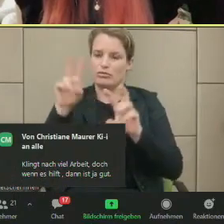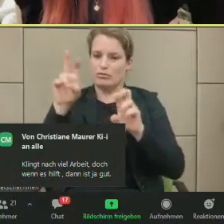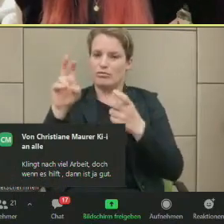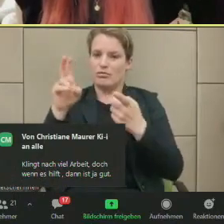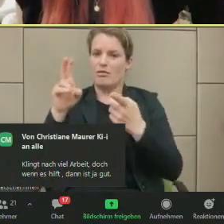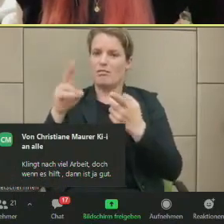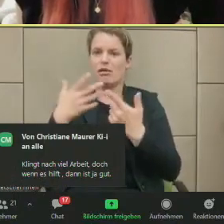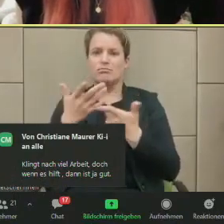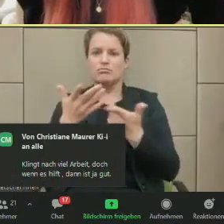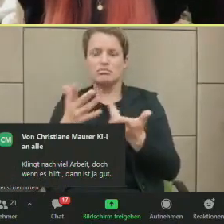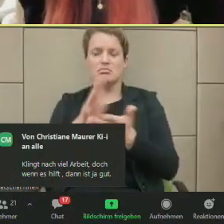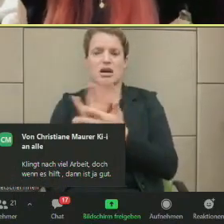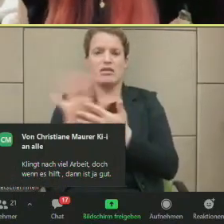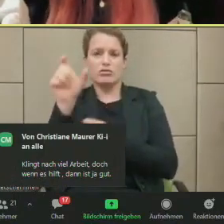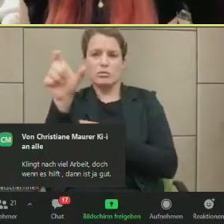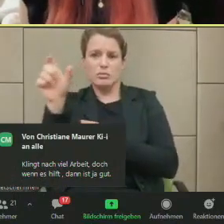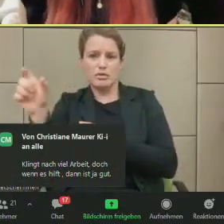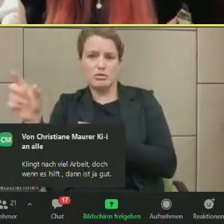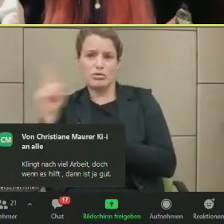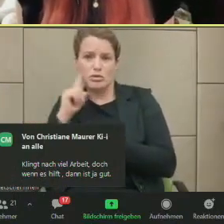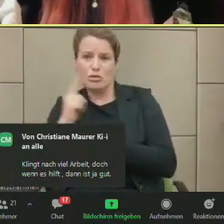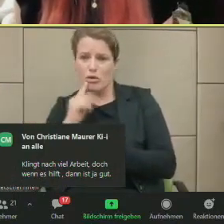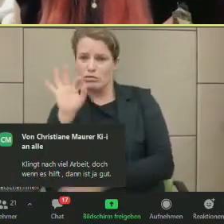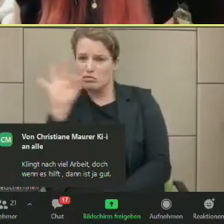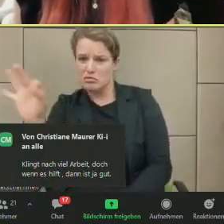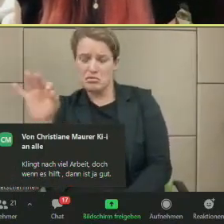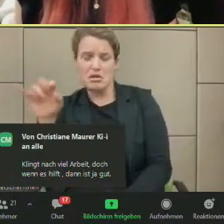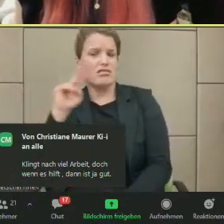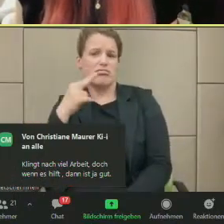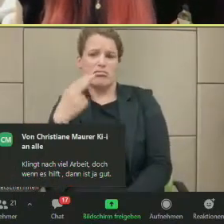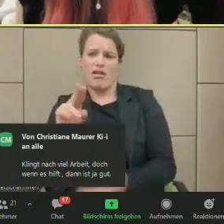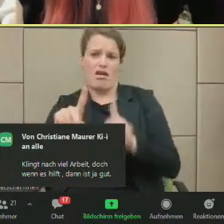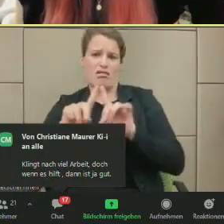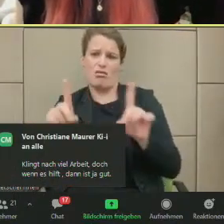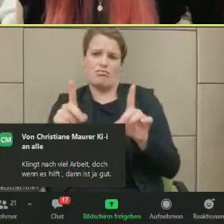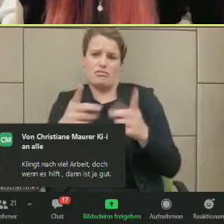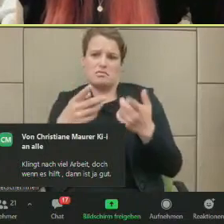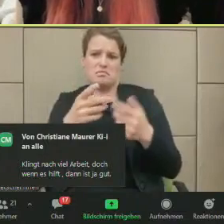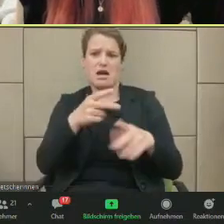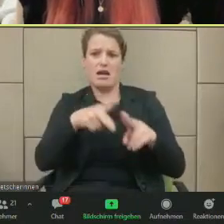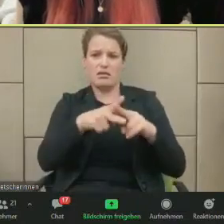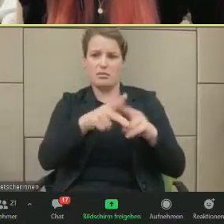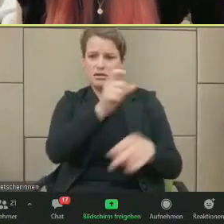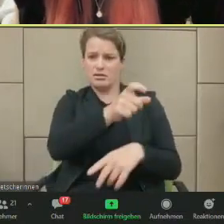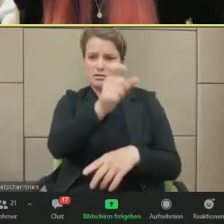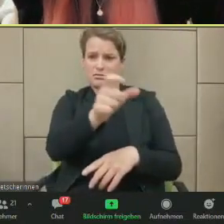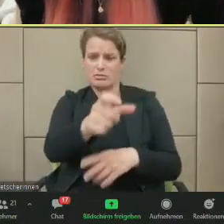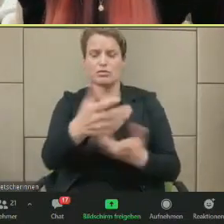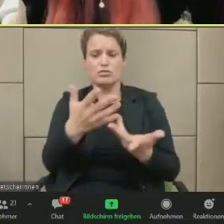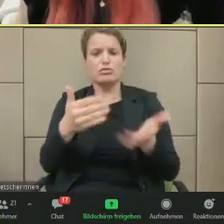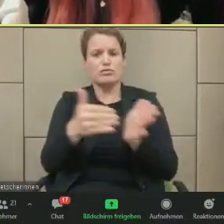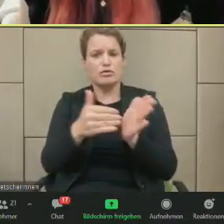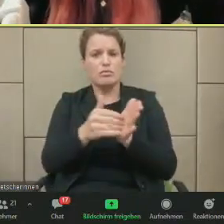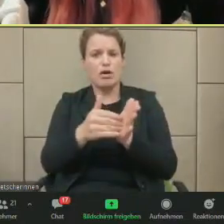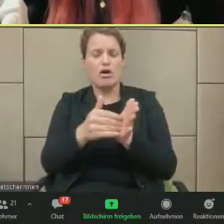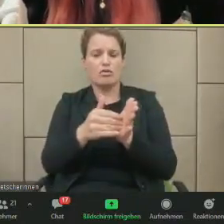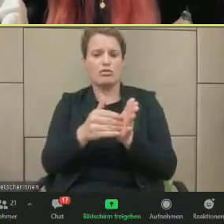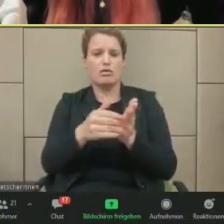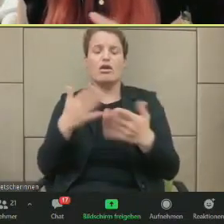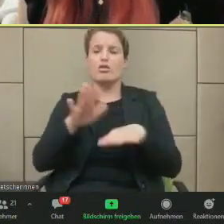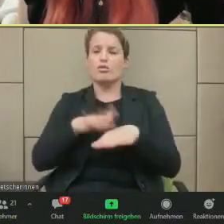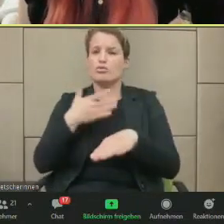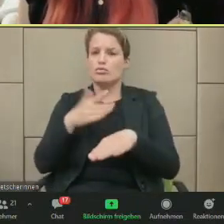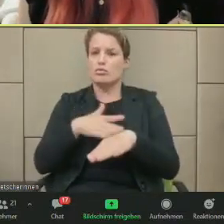Menschen, die gehörlos sind. Auch bei anderen Behinderungen kann diese Funktion extrem hilfreich sein. Also Menschen, die zum